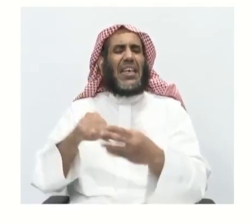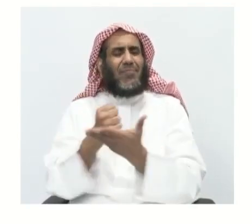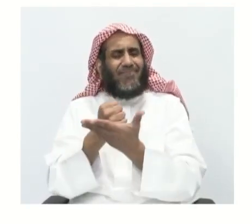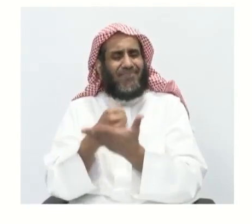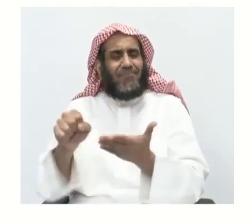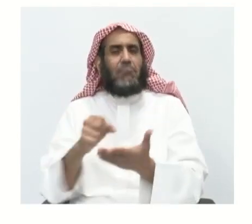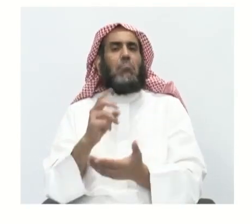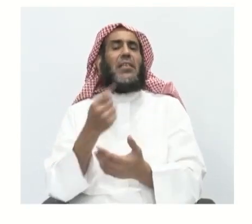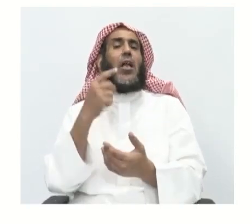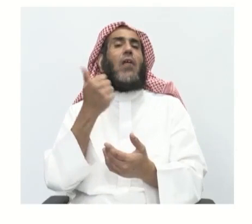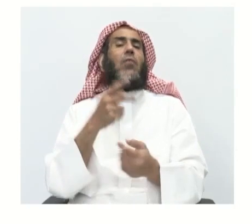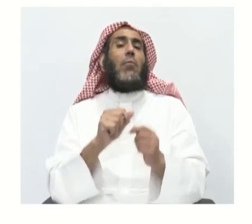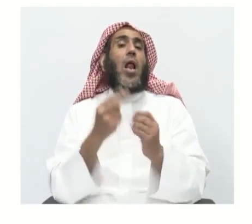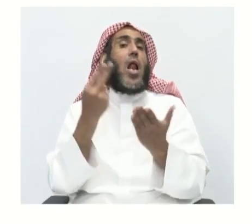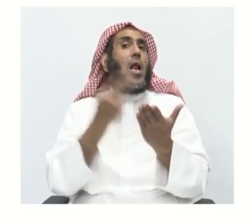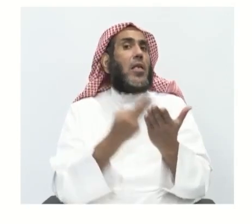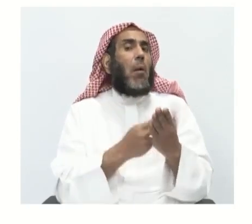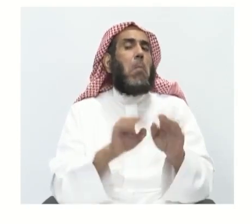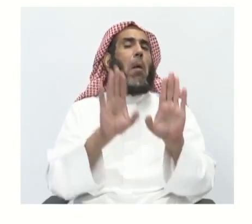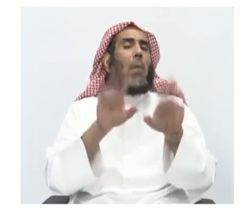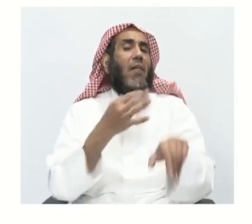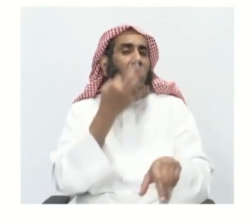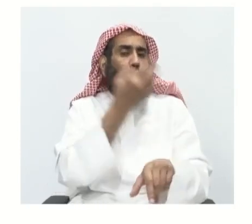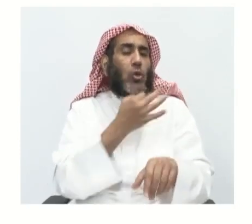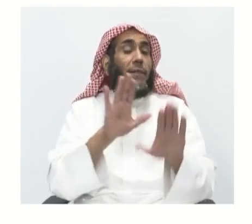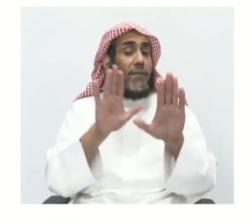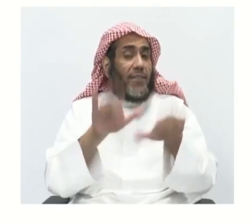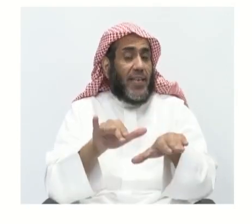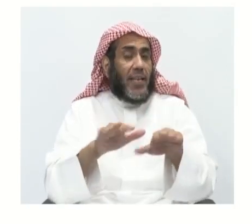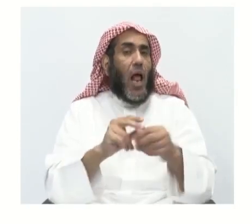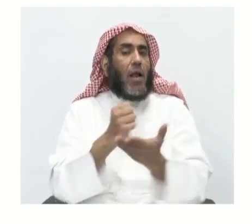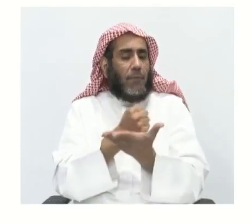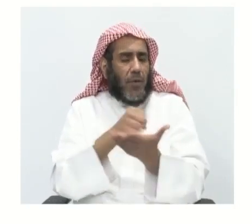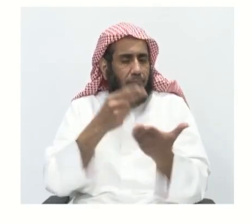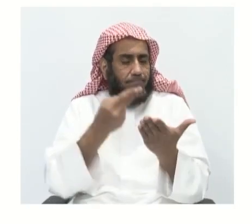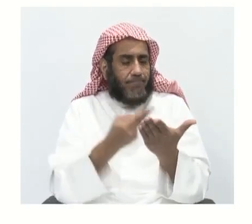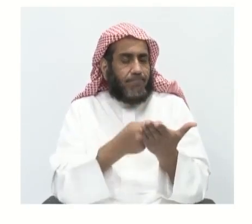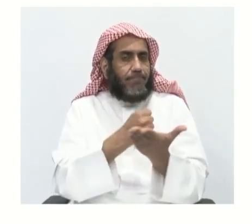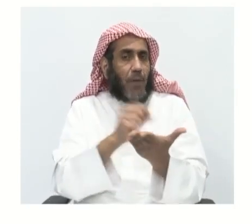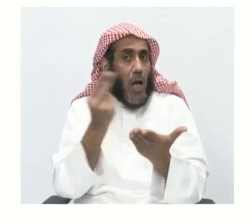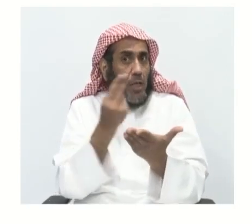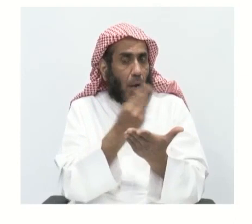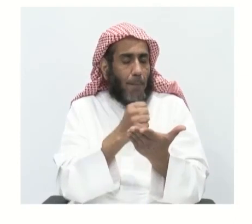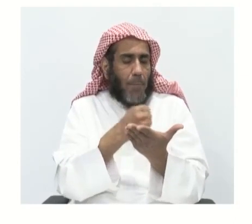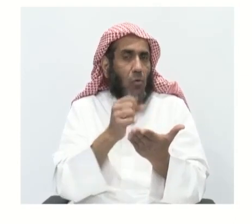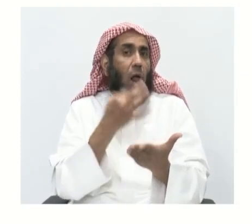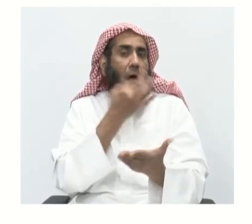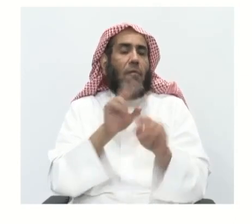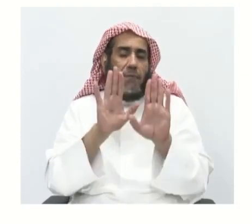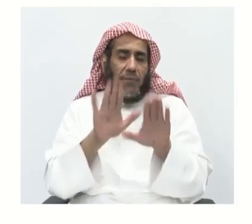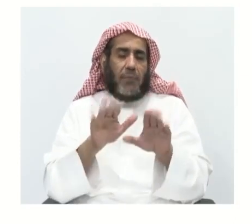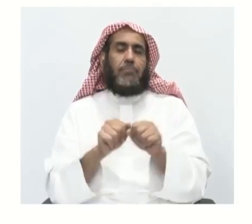احد احرف الكلمه رسما مع بقائه في النطق يبقى في النطق لكنه يحذف خطا لا لفظا كما